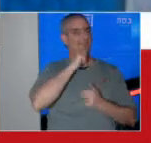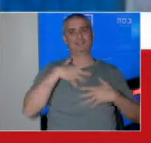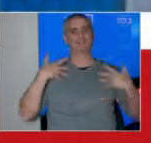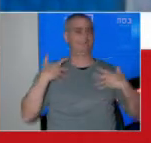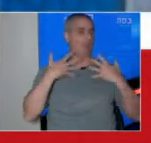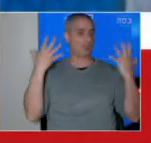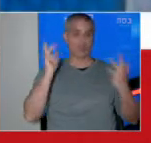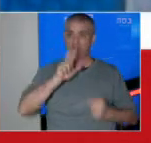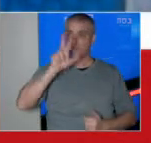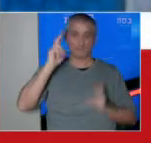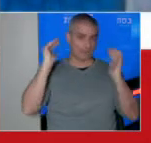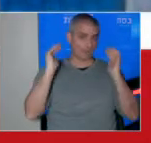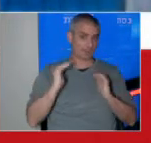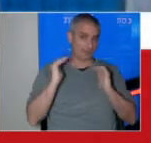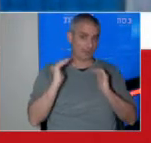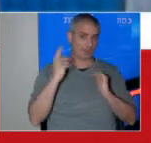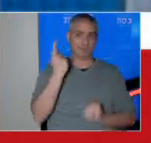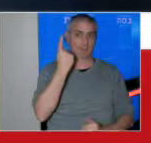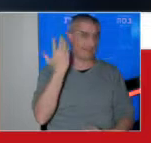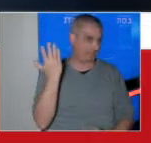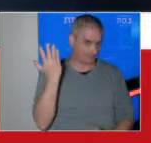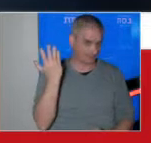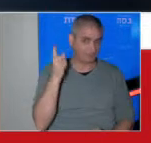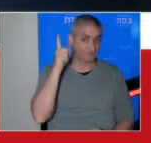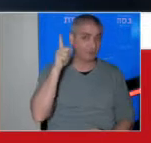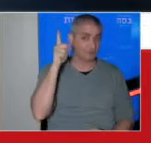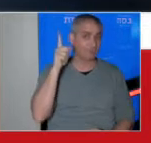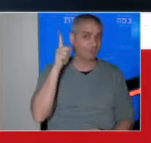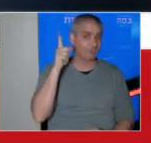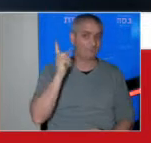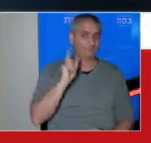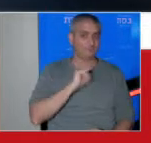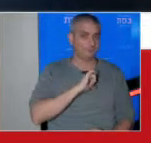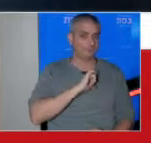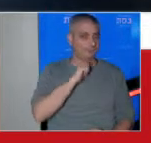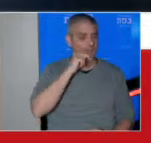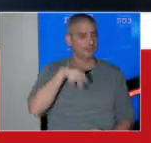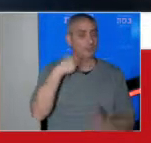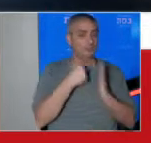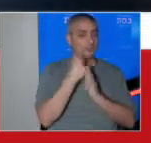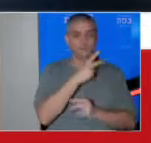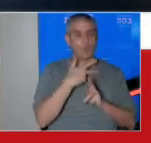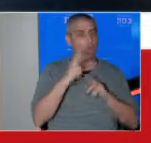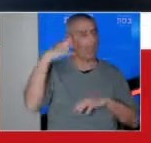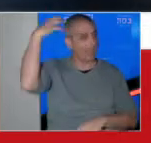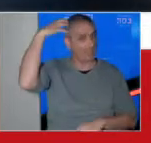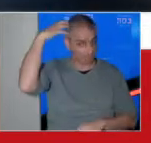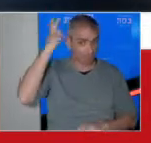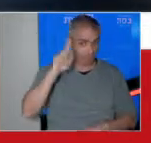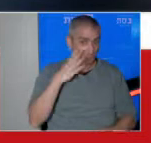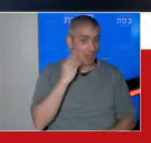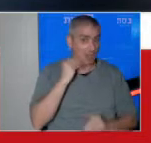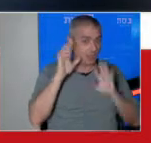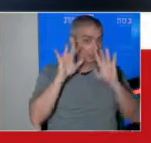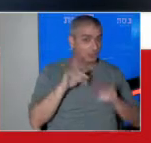גדולה, בצפון זה הרבה פחות נדיר, שם מי שמעוניין לטיולים בסוף השבוע, לא רק בחרמון, עוד יוכל